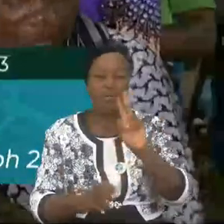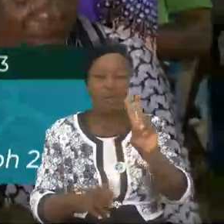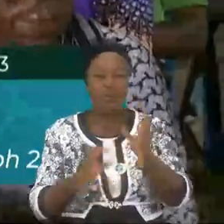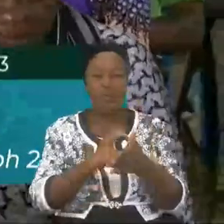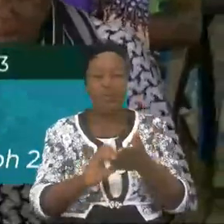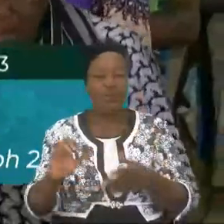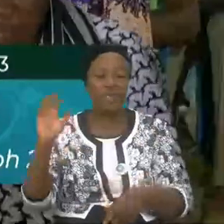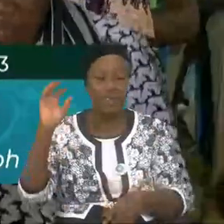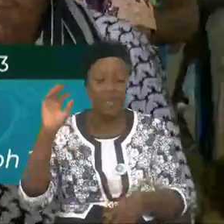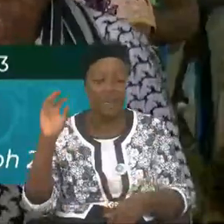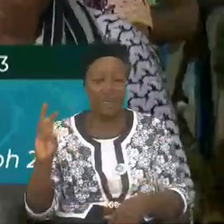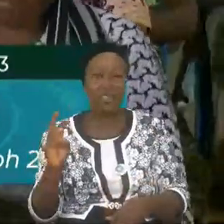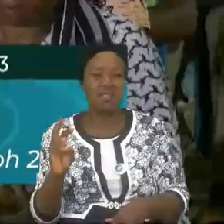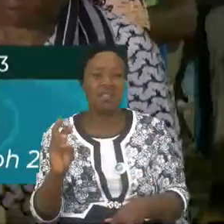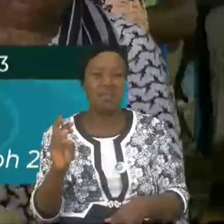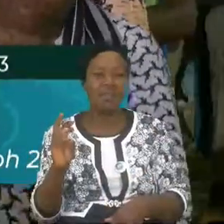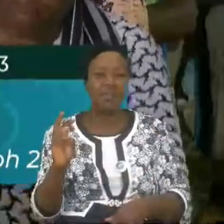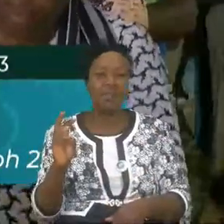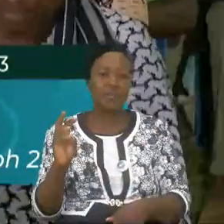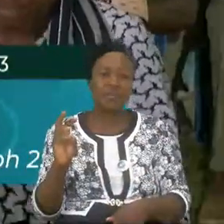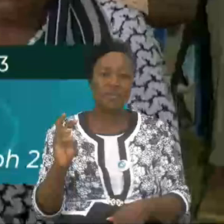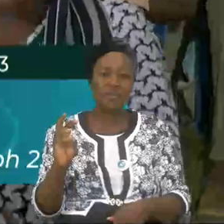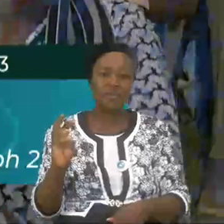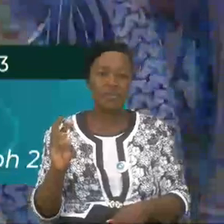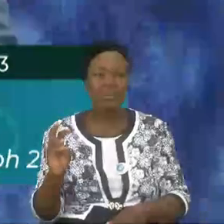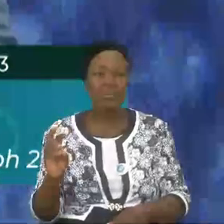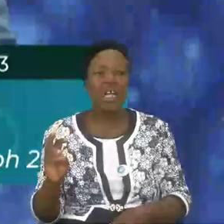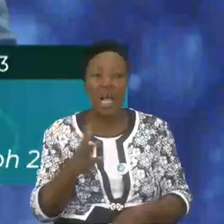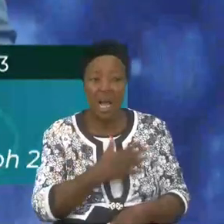Éphésiens 2, verset 6.